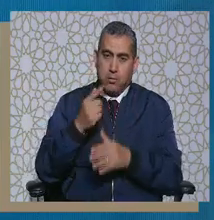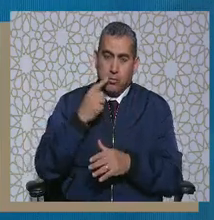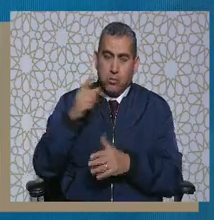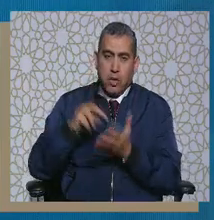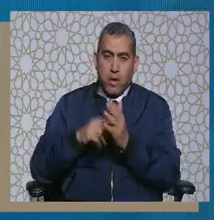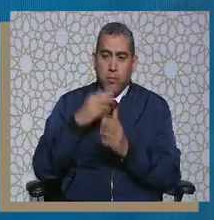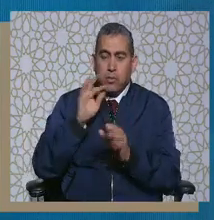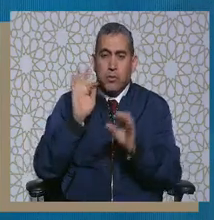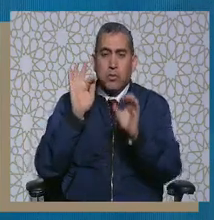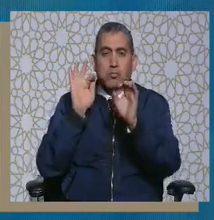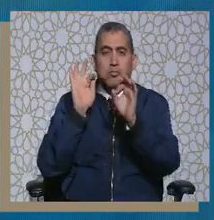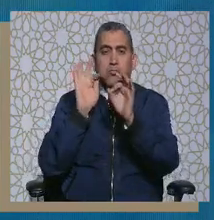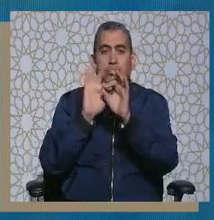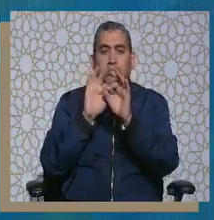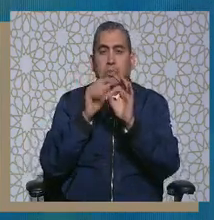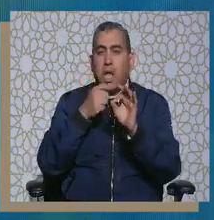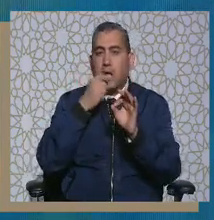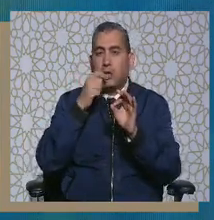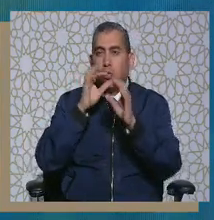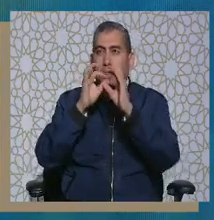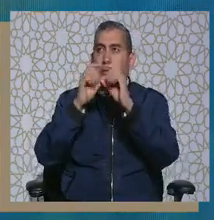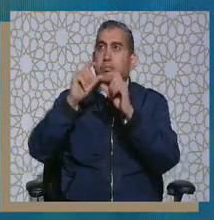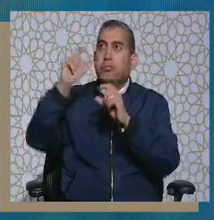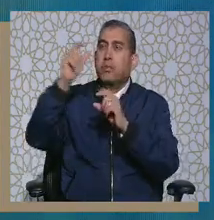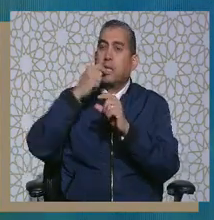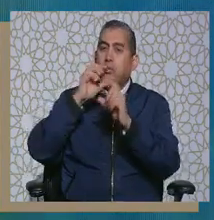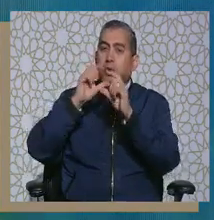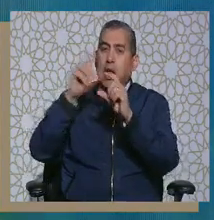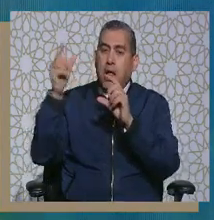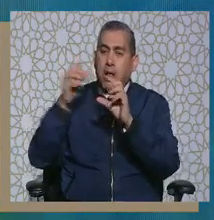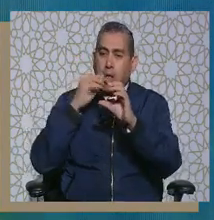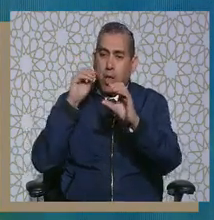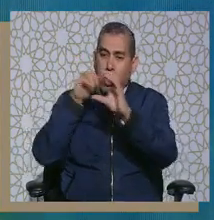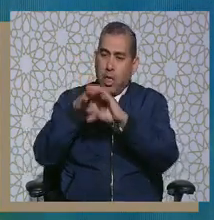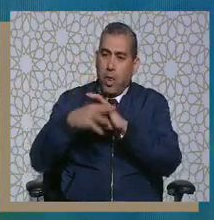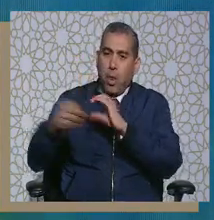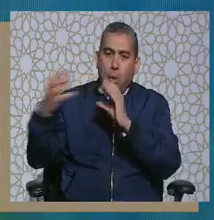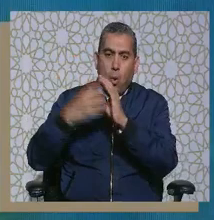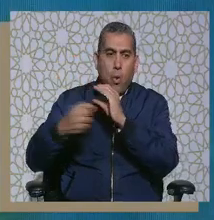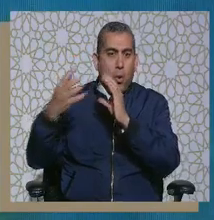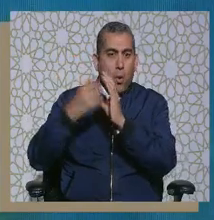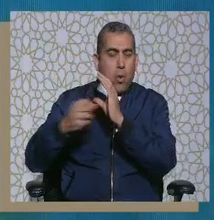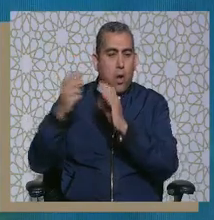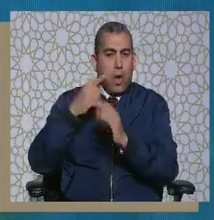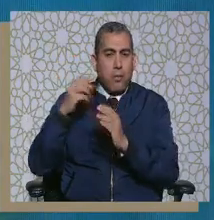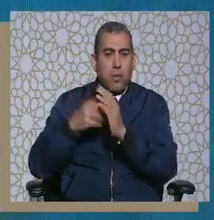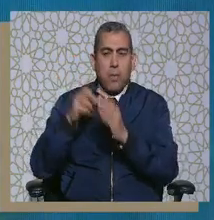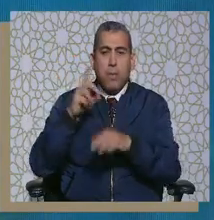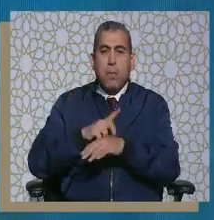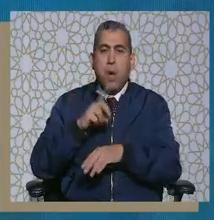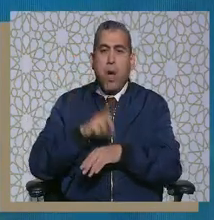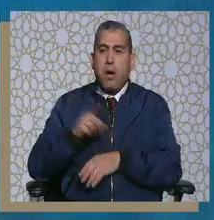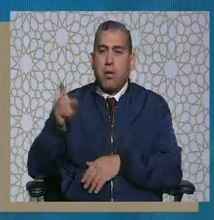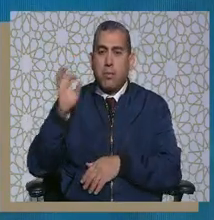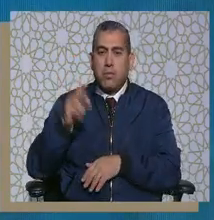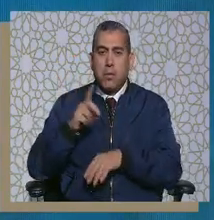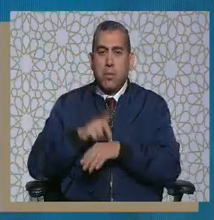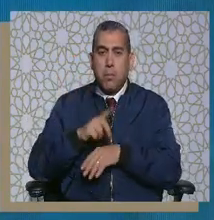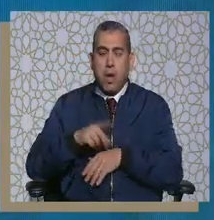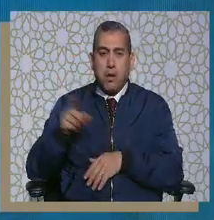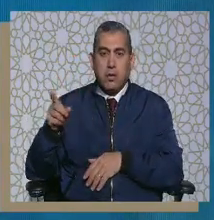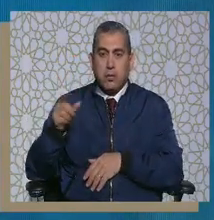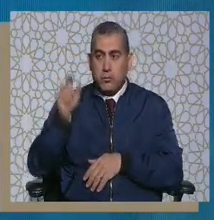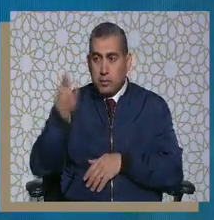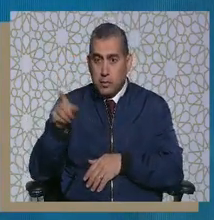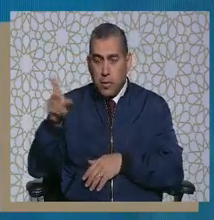الاسود كده في ناس كده زي الثقب الاسود ياخدوا ويبلع الناس دول مرضى دو مرضى الاشخاص اللي